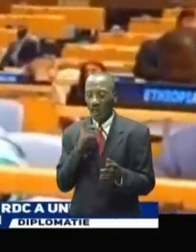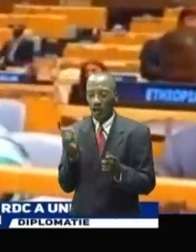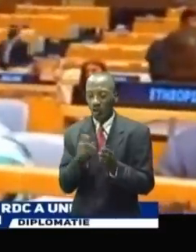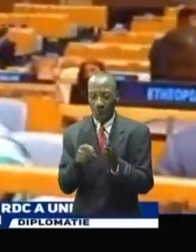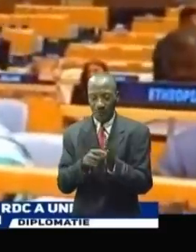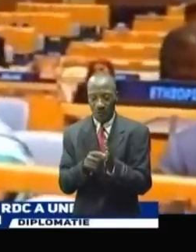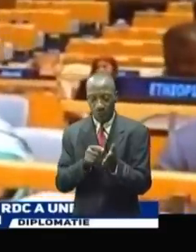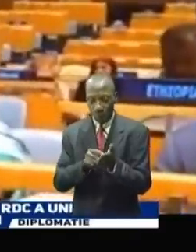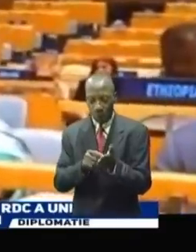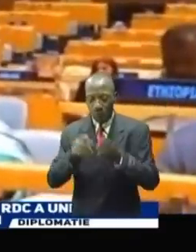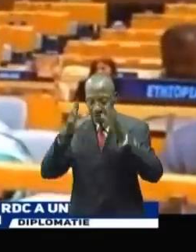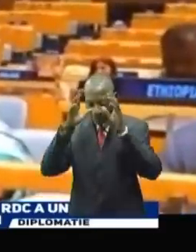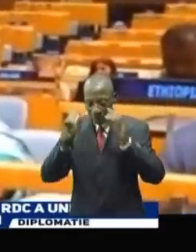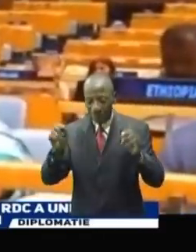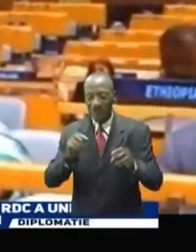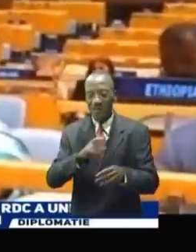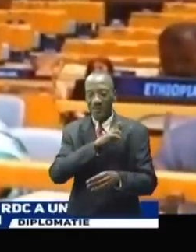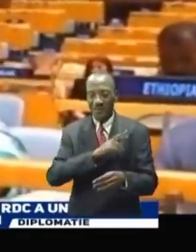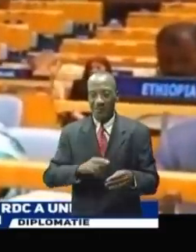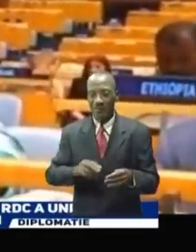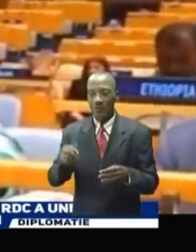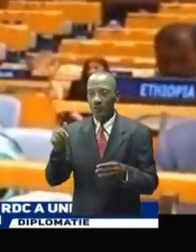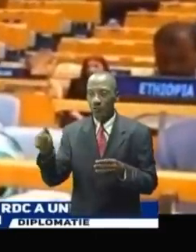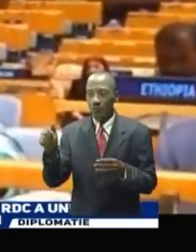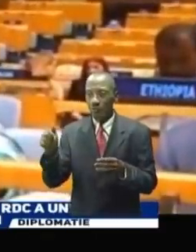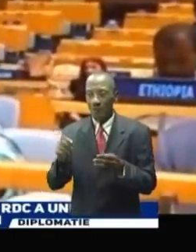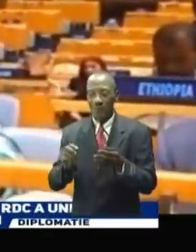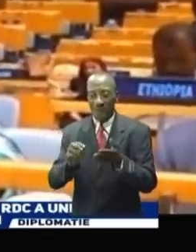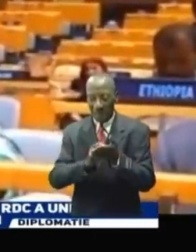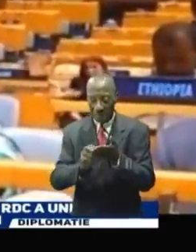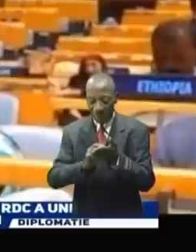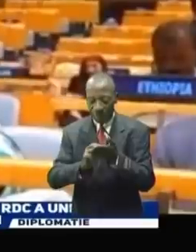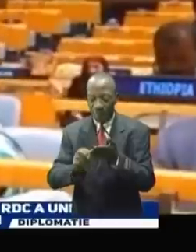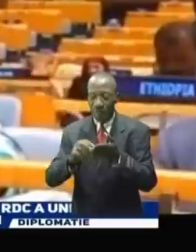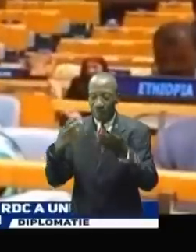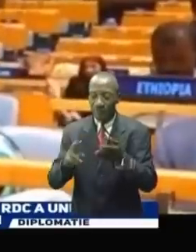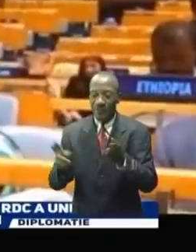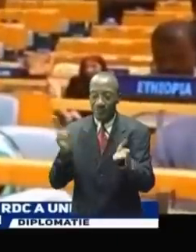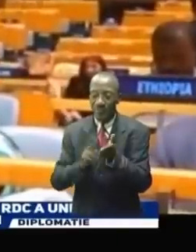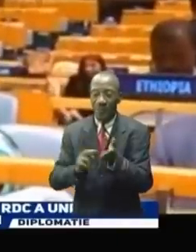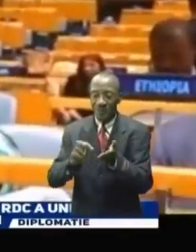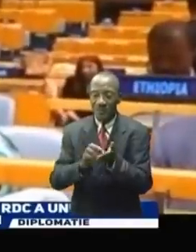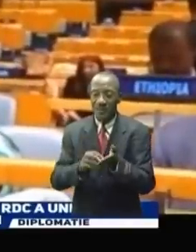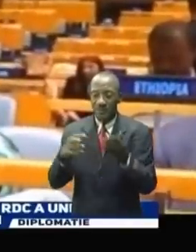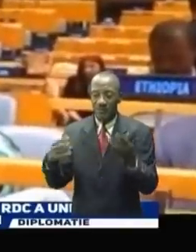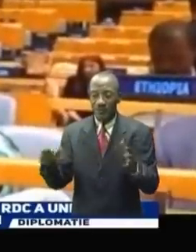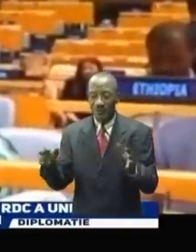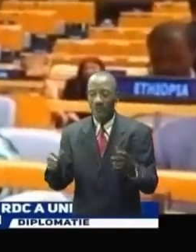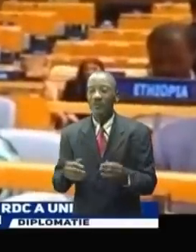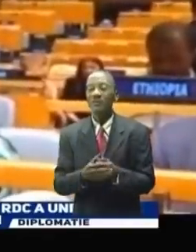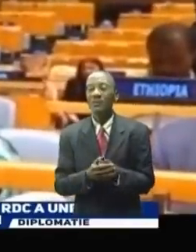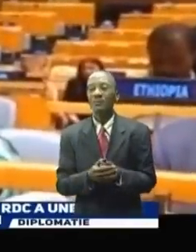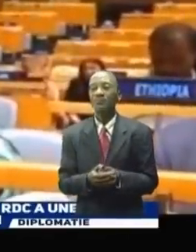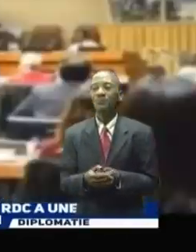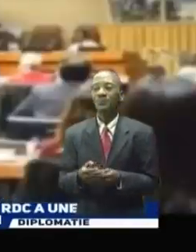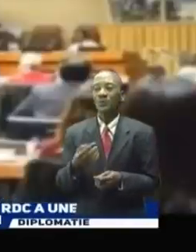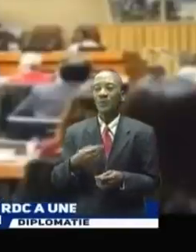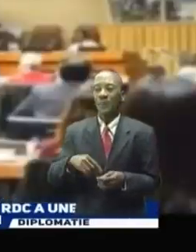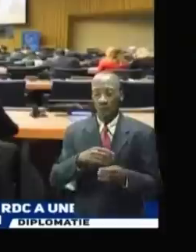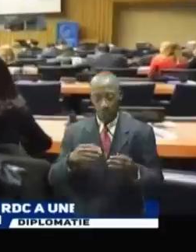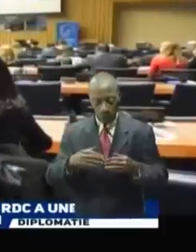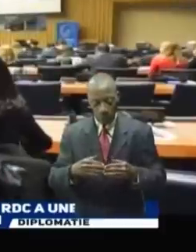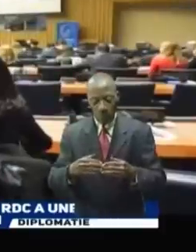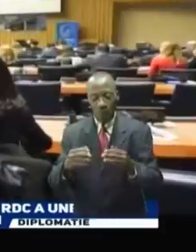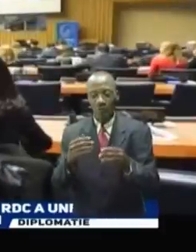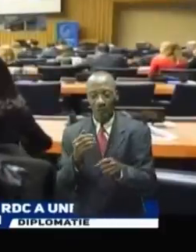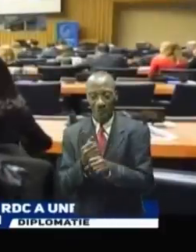son voisin de Rwanda, qui contribue à l'augmentation des personnes avec handicap estimées actuellement à plus de 13% de la population.